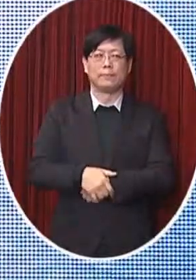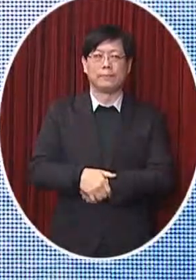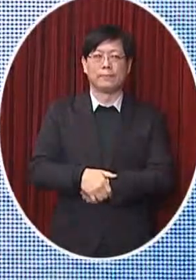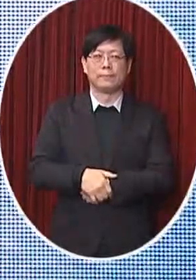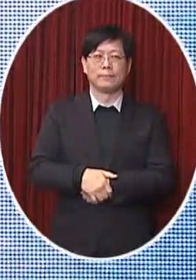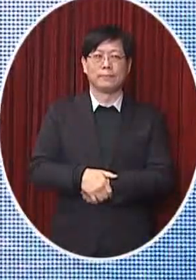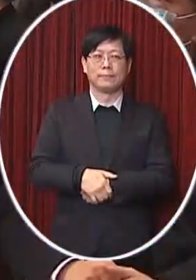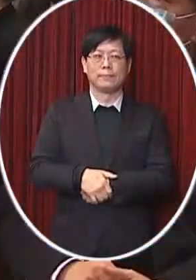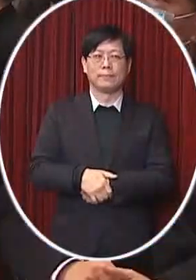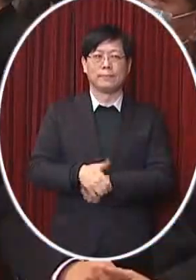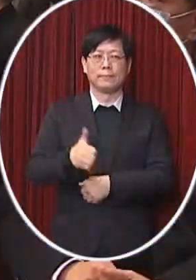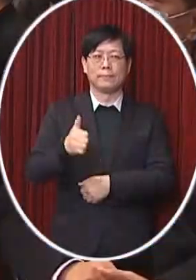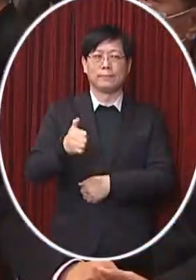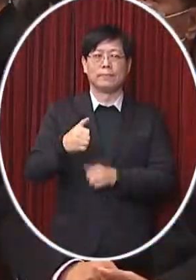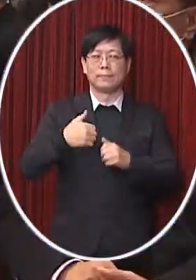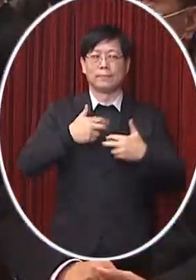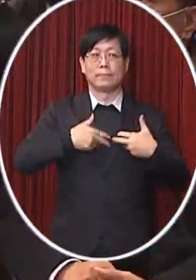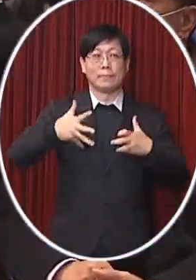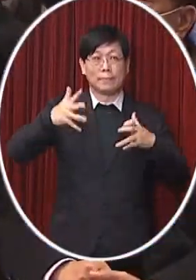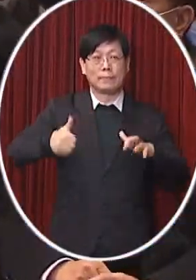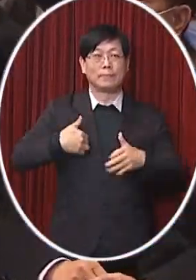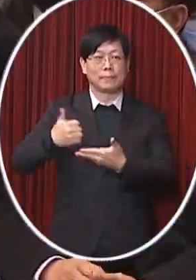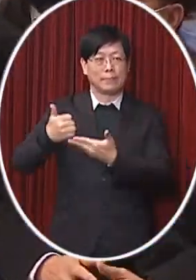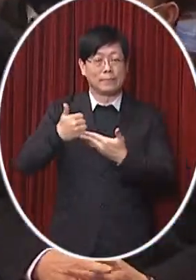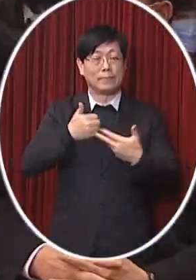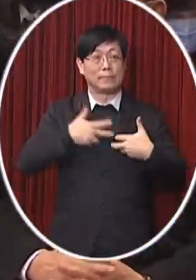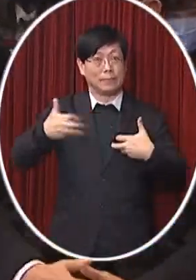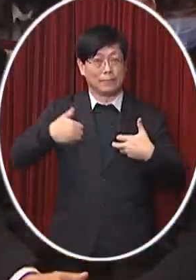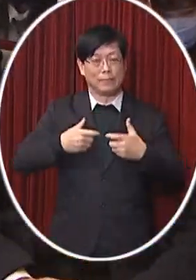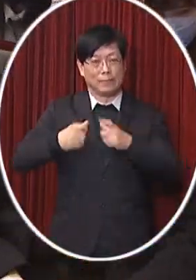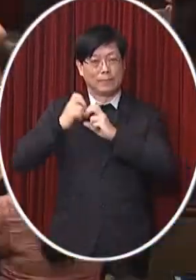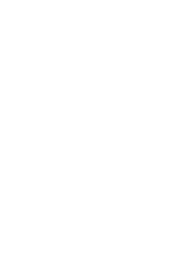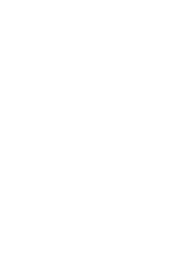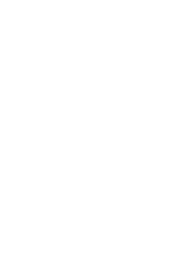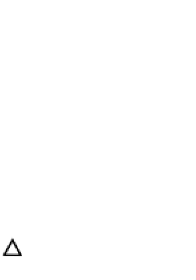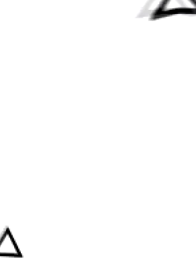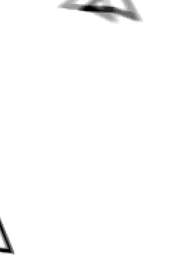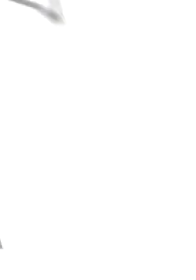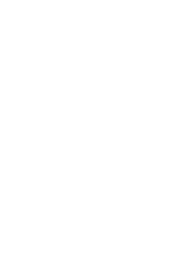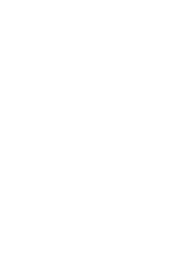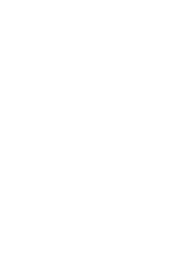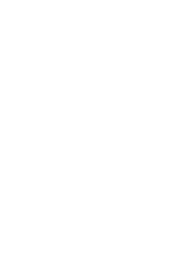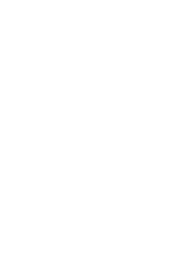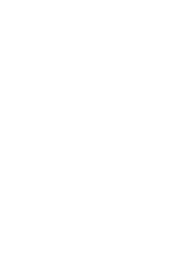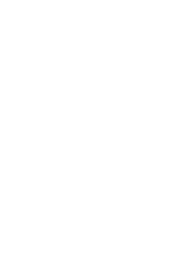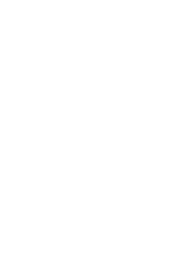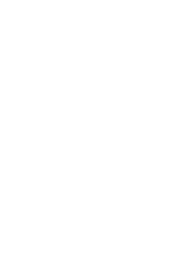谢谢。 谢谢蔡总统，我们先请蔡总统回座。